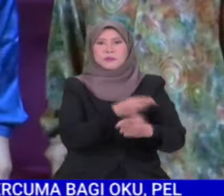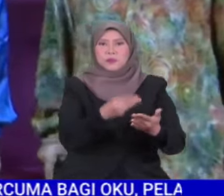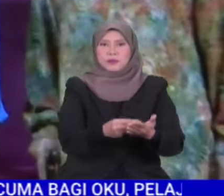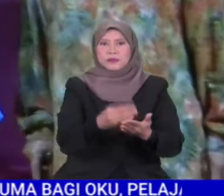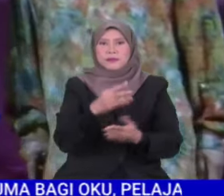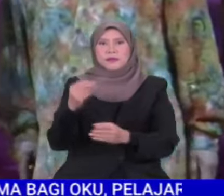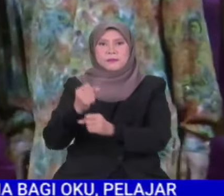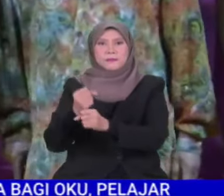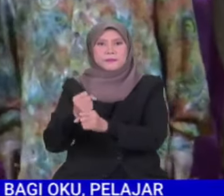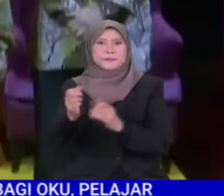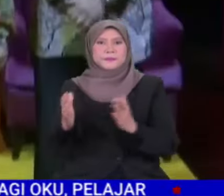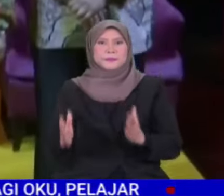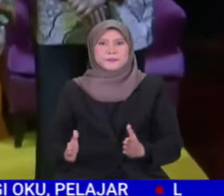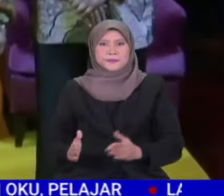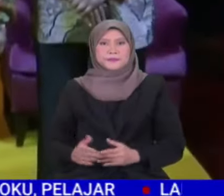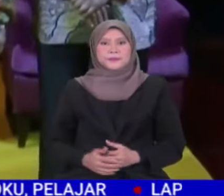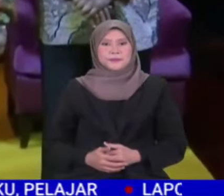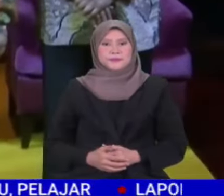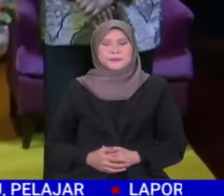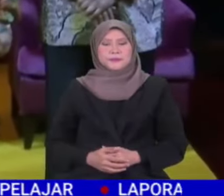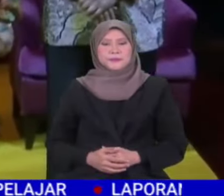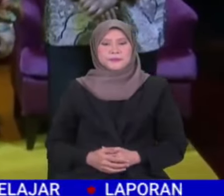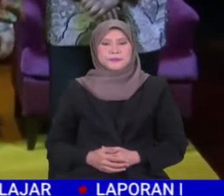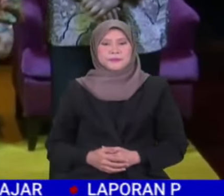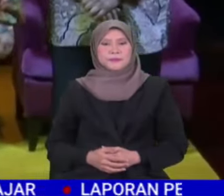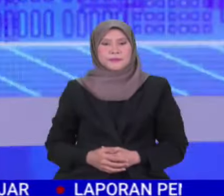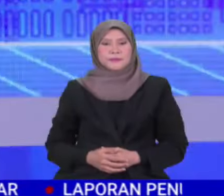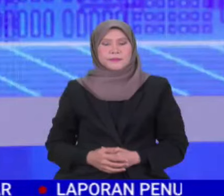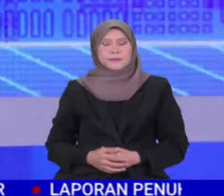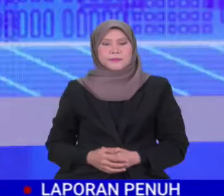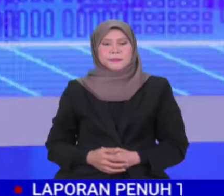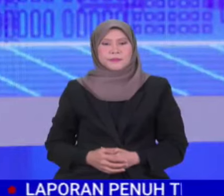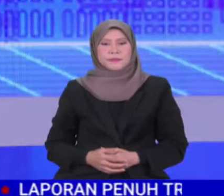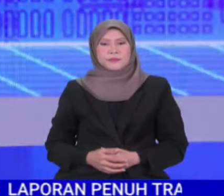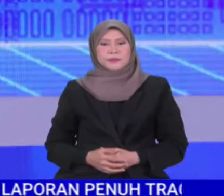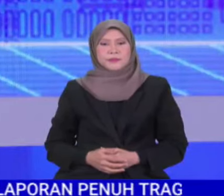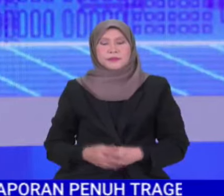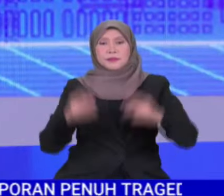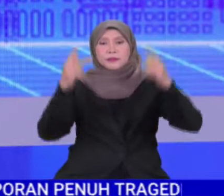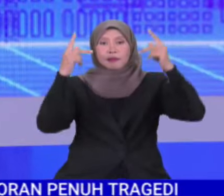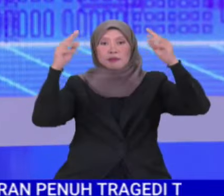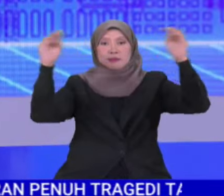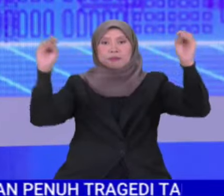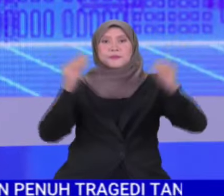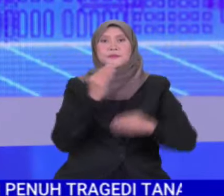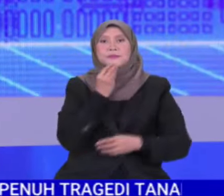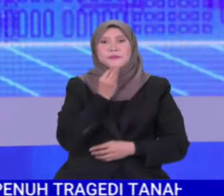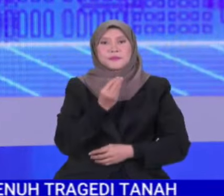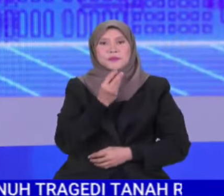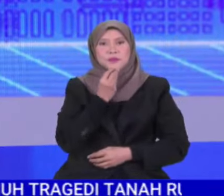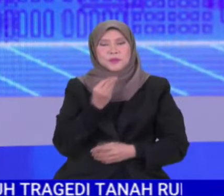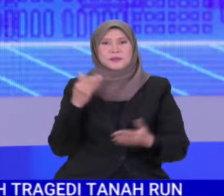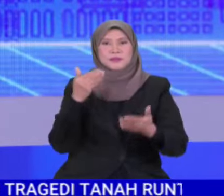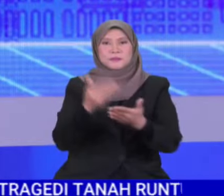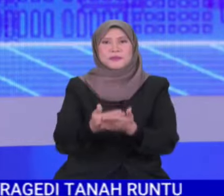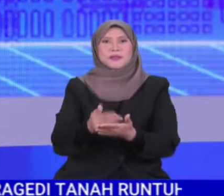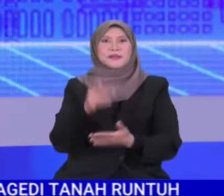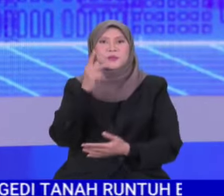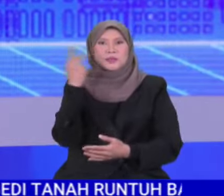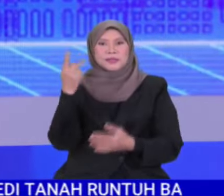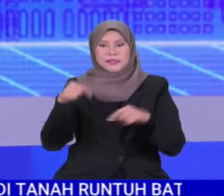tenaga kerja. Perdana Menteri Datuk Seri Anwar Ibrahim tiba di